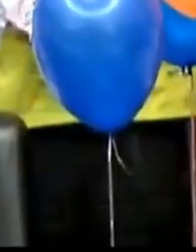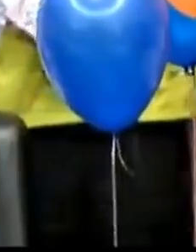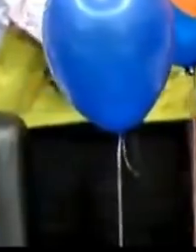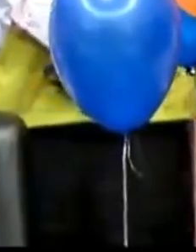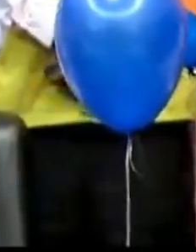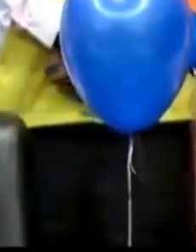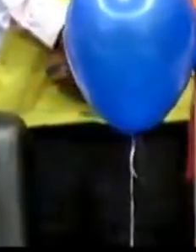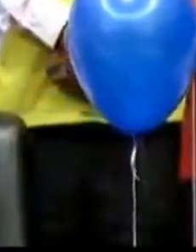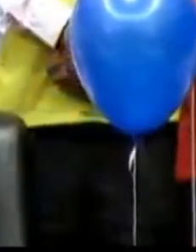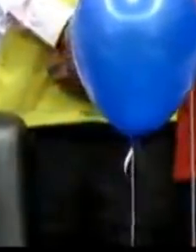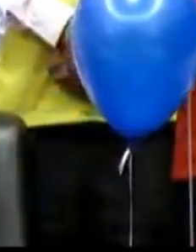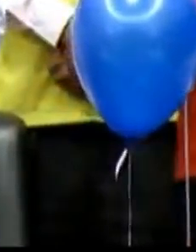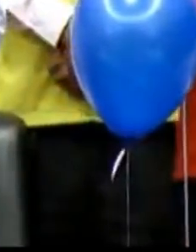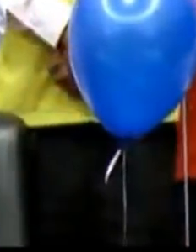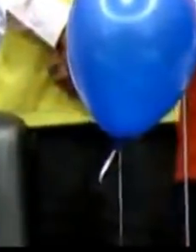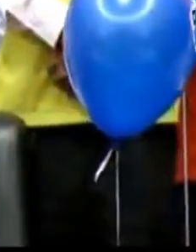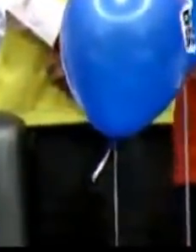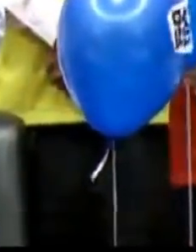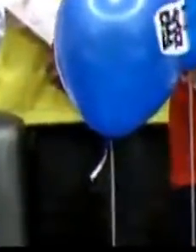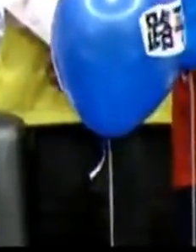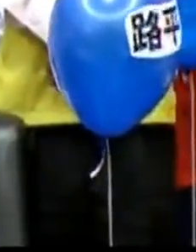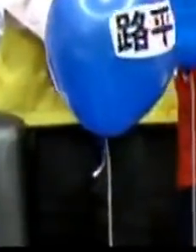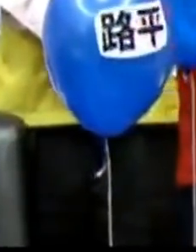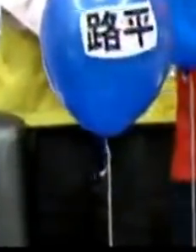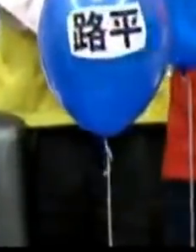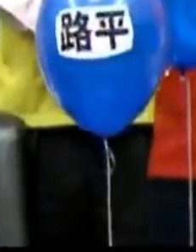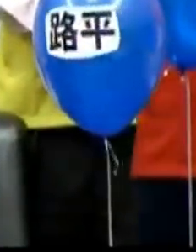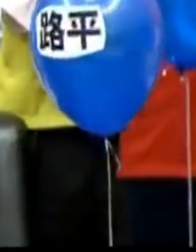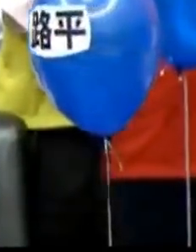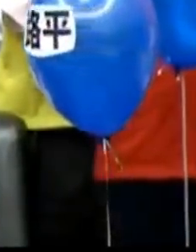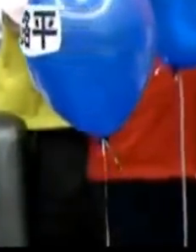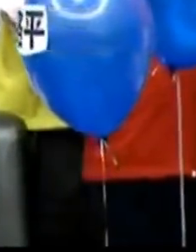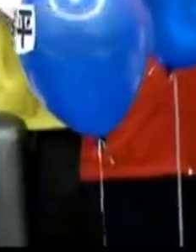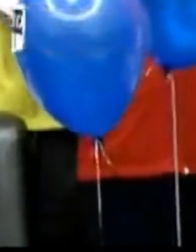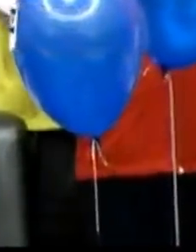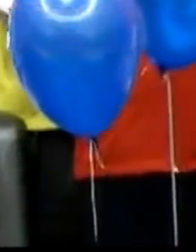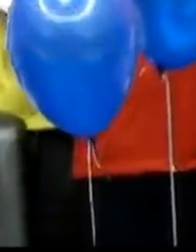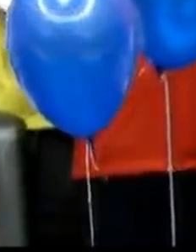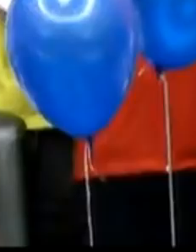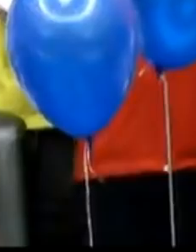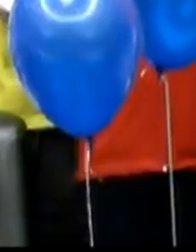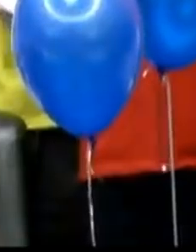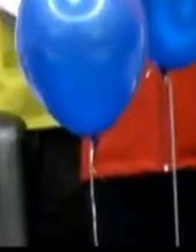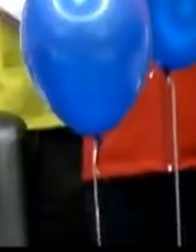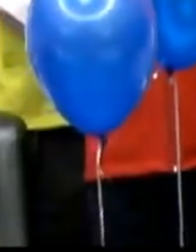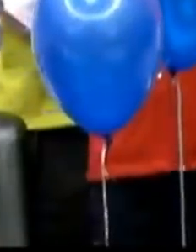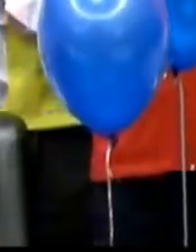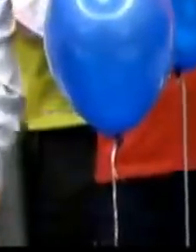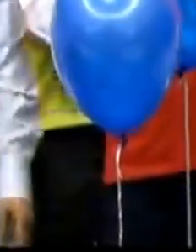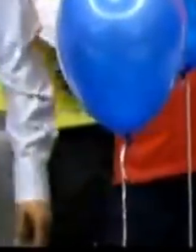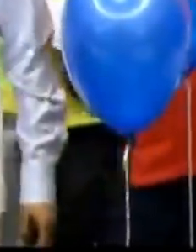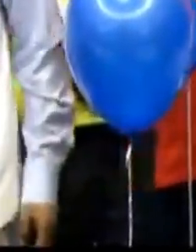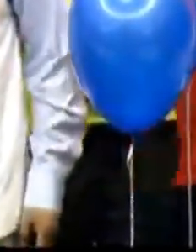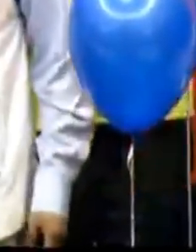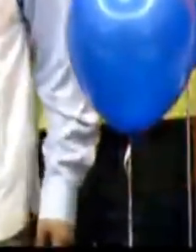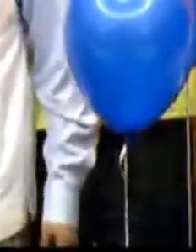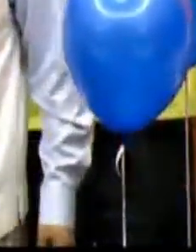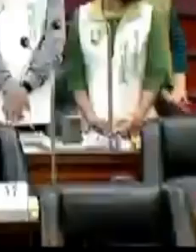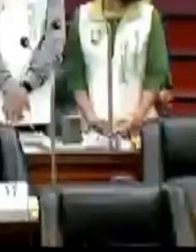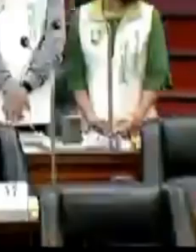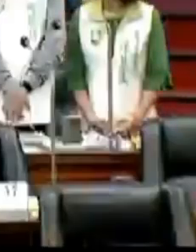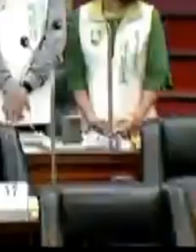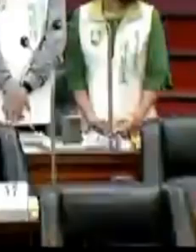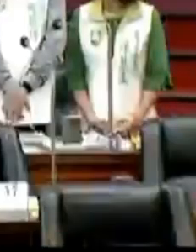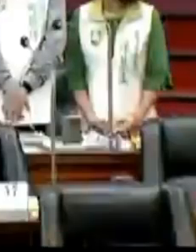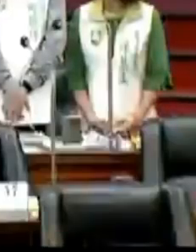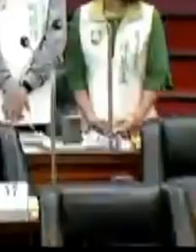点你没还的。 谢谢，我 怎样你又 开始一个公安的呀？不可行，我只能讲这个结论。 所以市长的意思应该是要开放，这些科气球应该